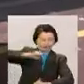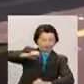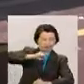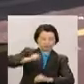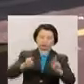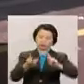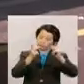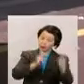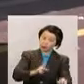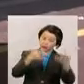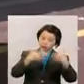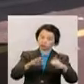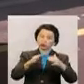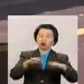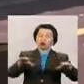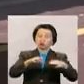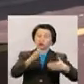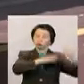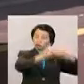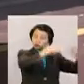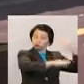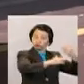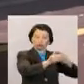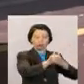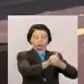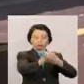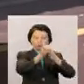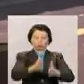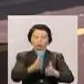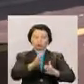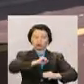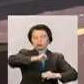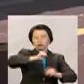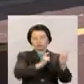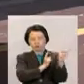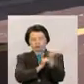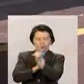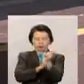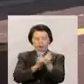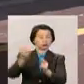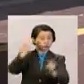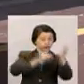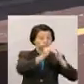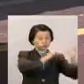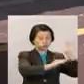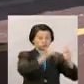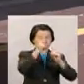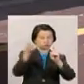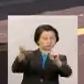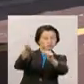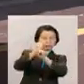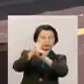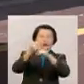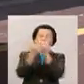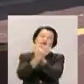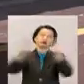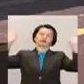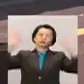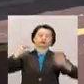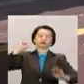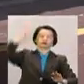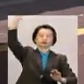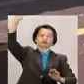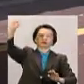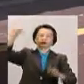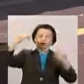pengorbanan yang telah dilakukan oleh para pemimpin, para pejuang-pejuang yang terdahulu demi mencapai kebebasan dan kemerdekaan yang